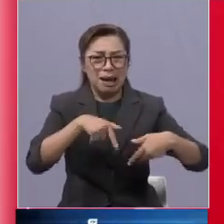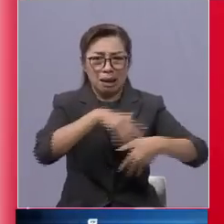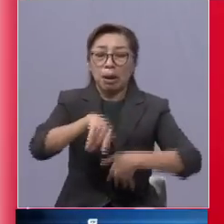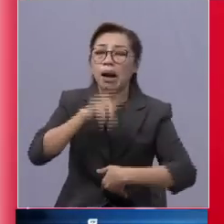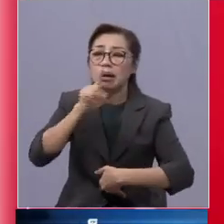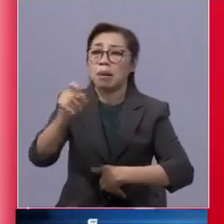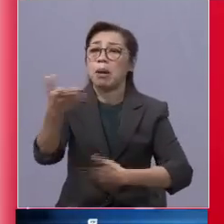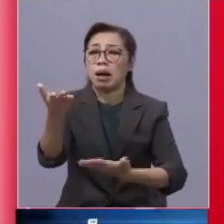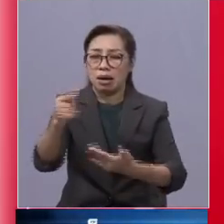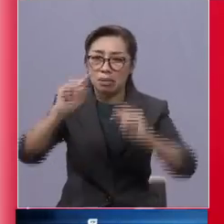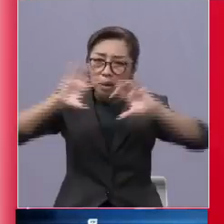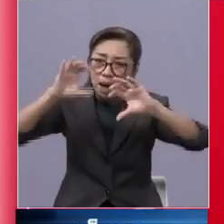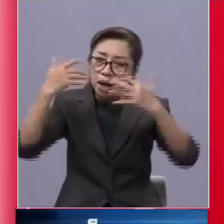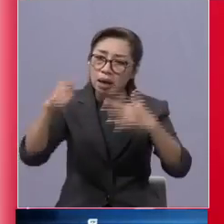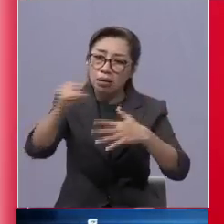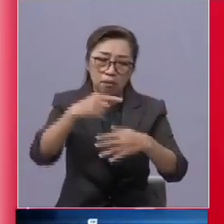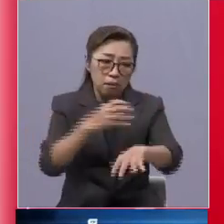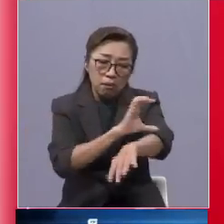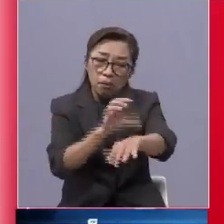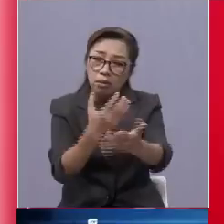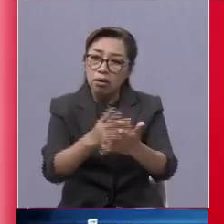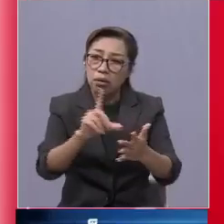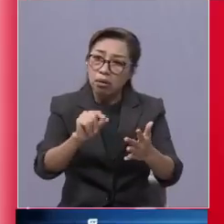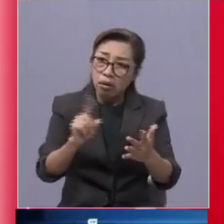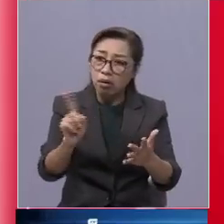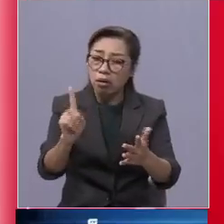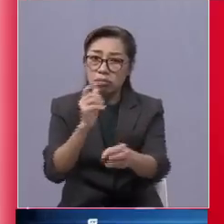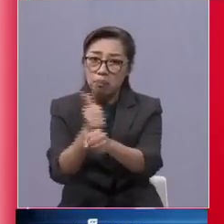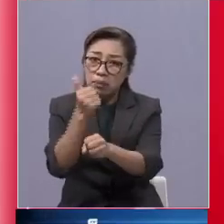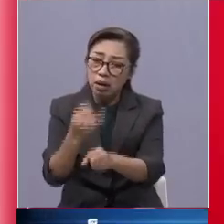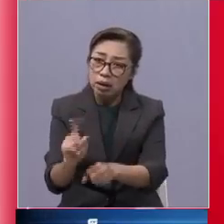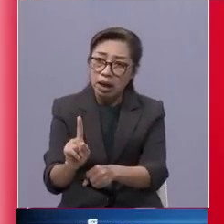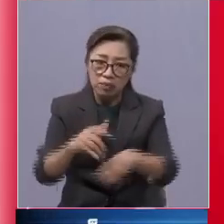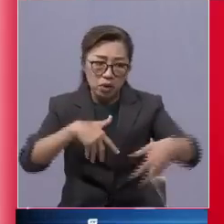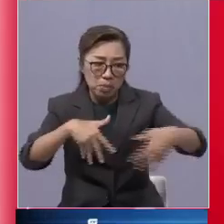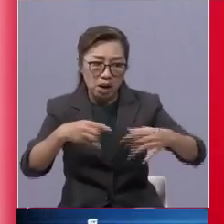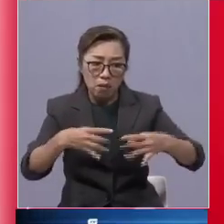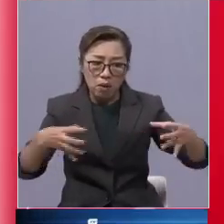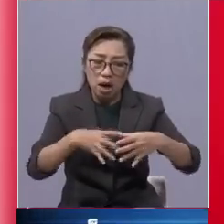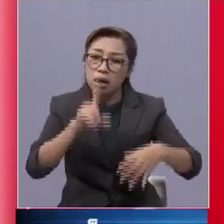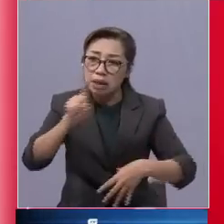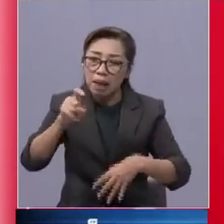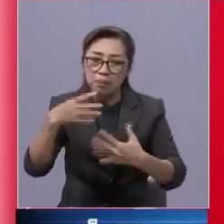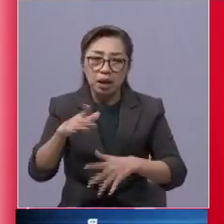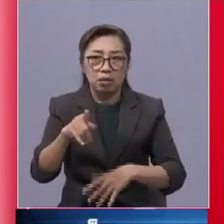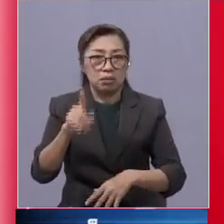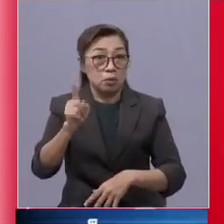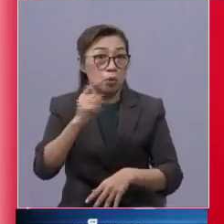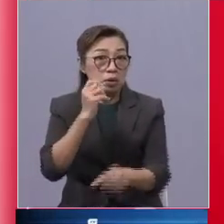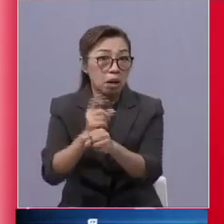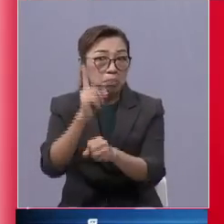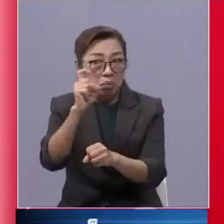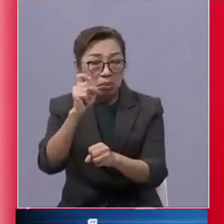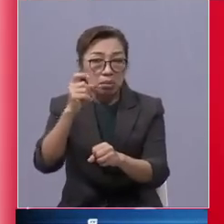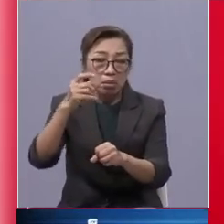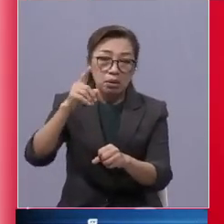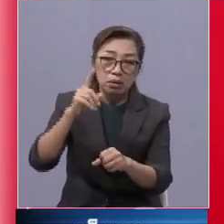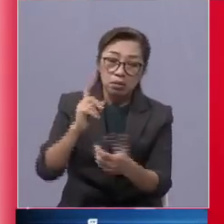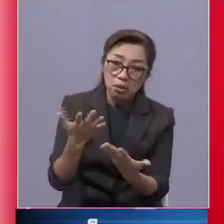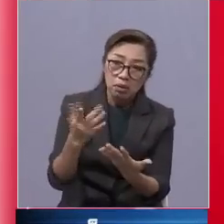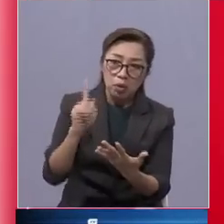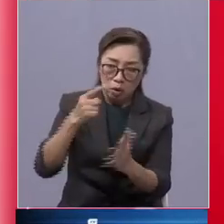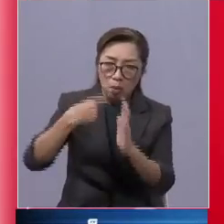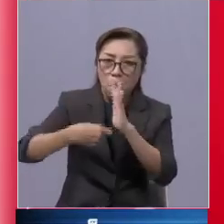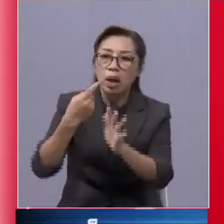แล้วจากประชาชนและภาคของฝ่ายค้านจะทำได้หรือไม่ได้อาจจะต้องตอบว่าติดขัดตรงไหนนะฮะการตอบว่า